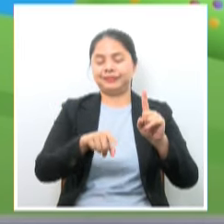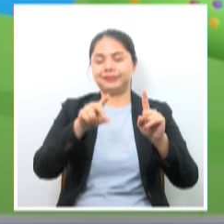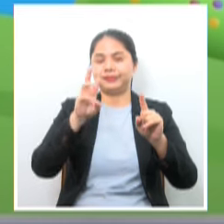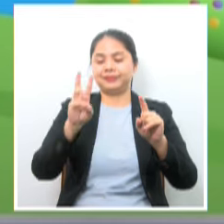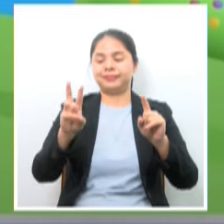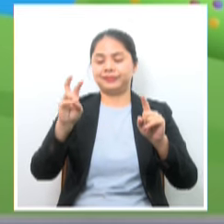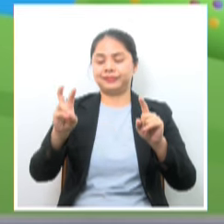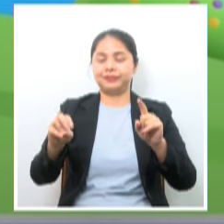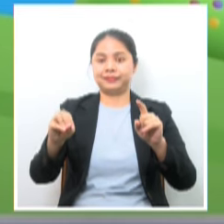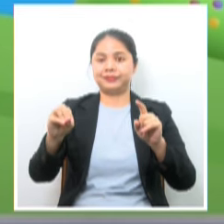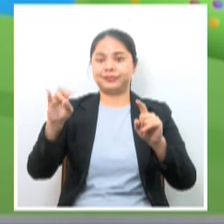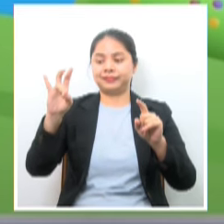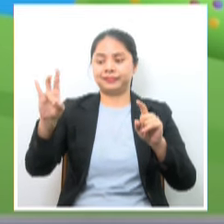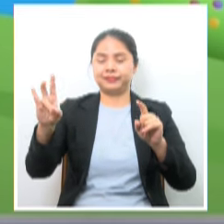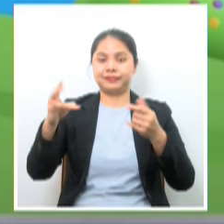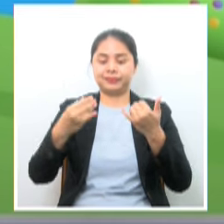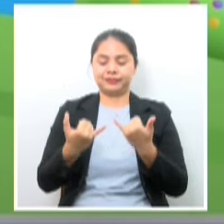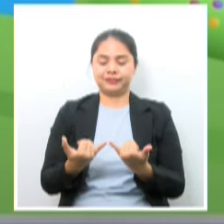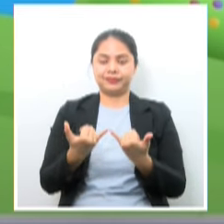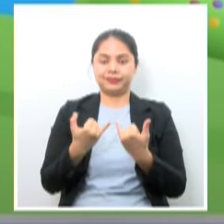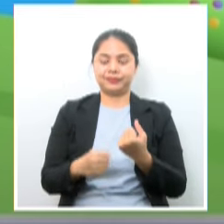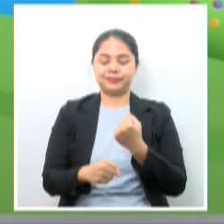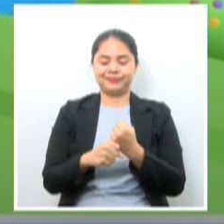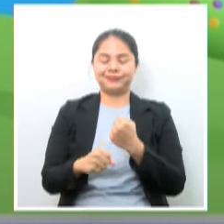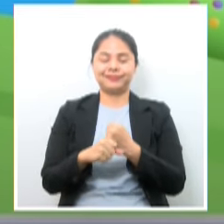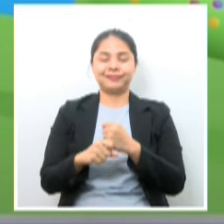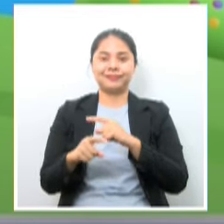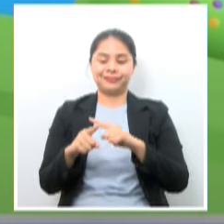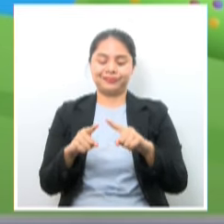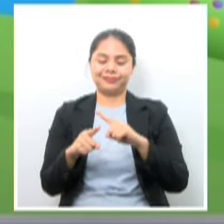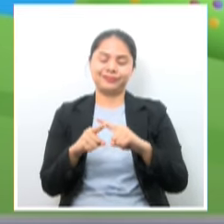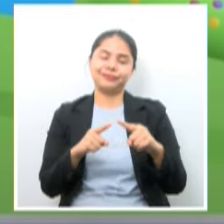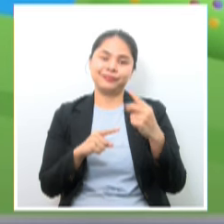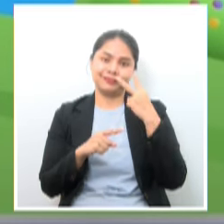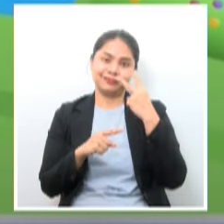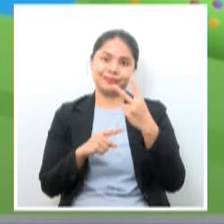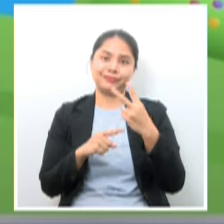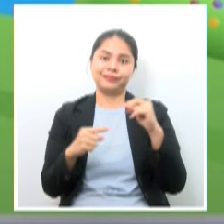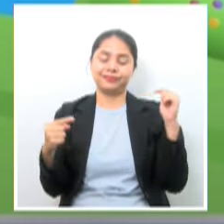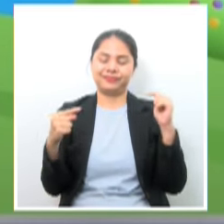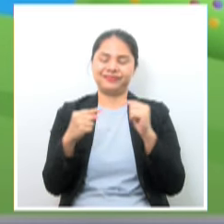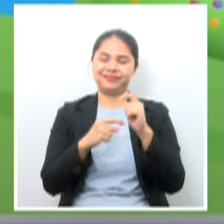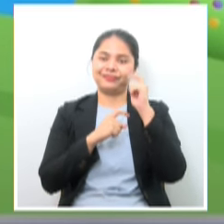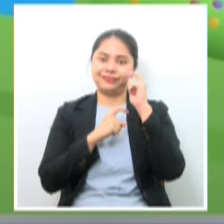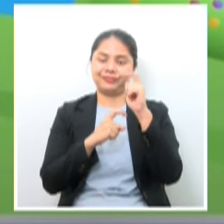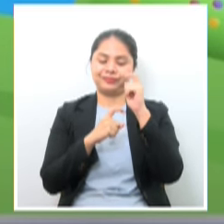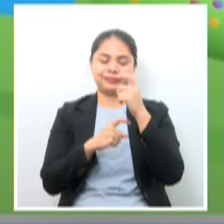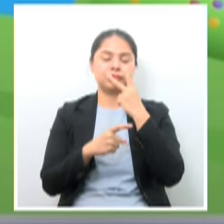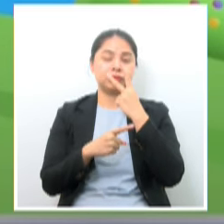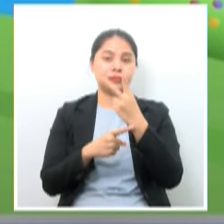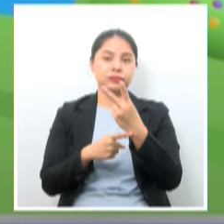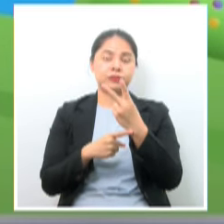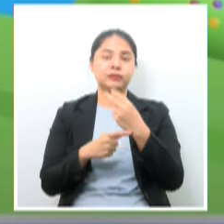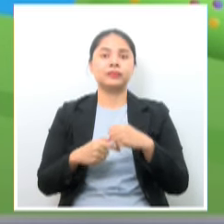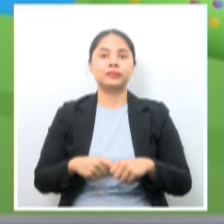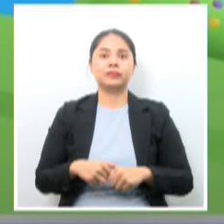และก็มีสิ่งที่จะต้องเตรียมการรองรับอยู่ในหลายๆเรื่องนะครับเรื่องแรกในเรื่องของความปลอดภัยนะครับเราเน้